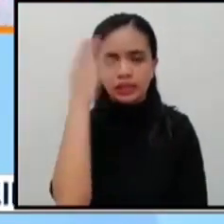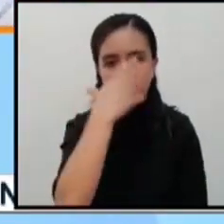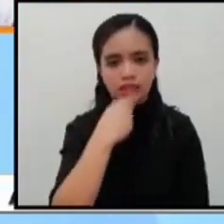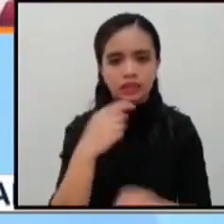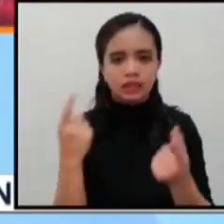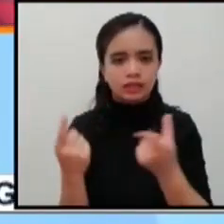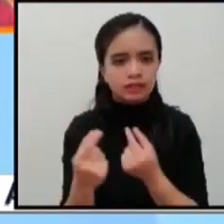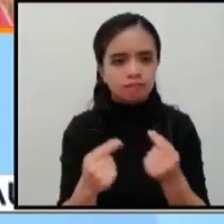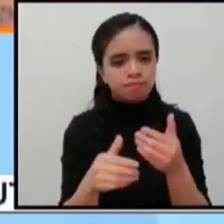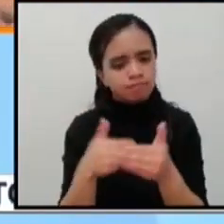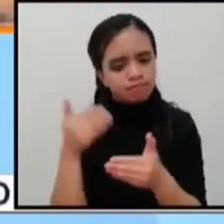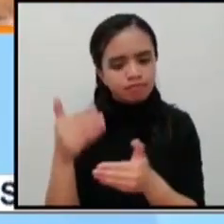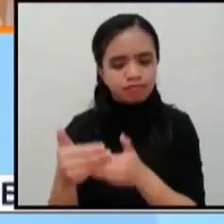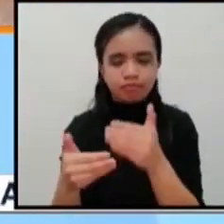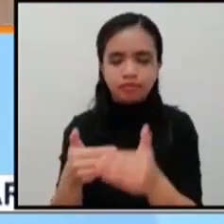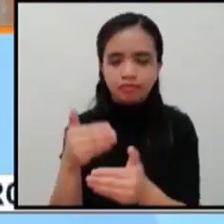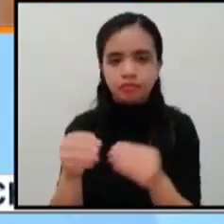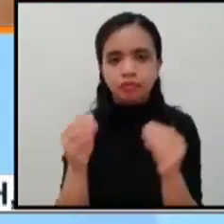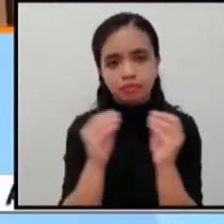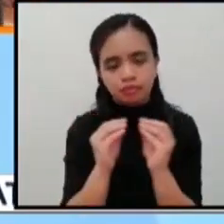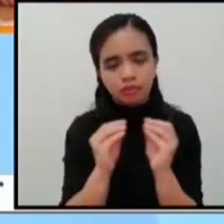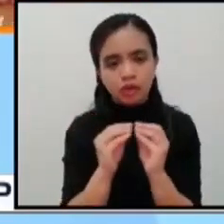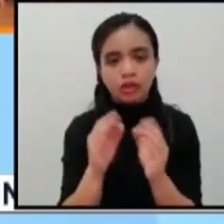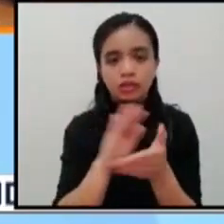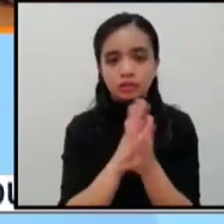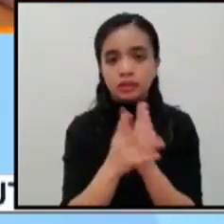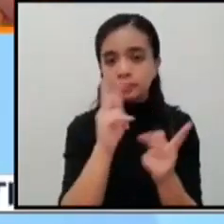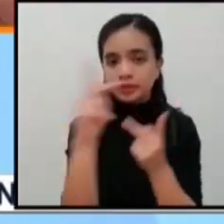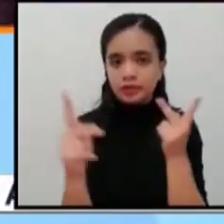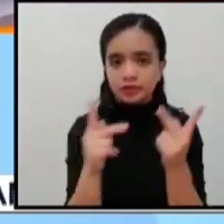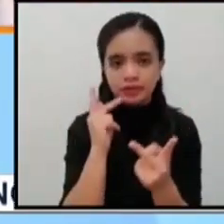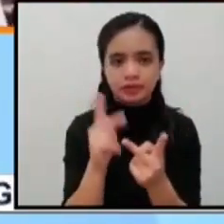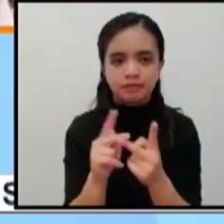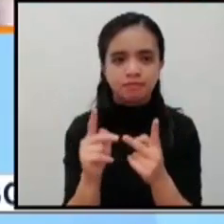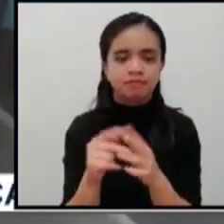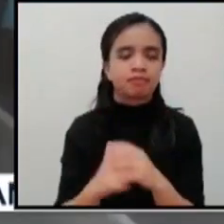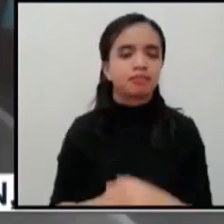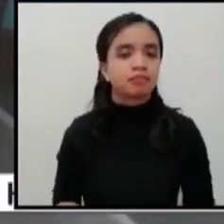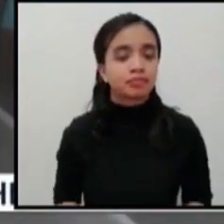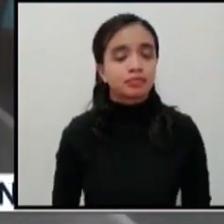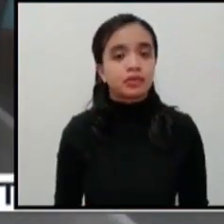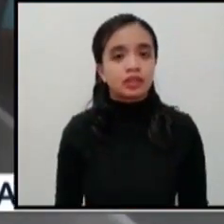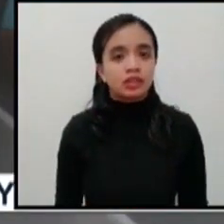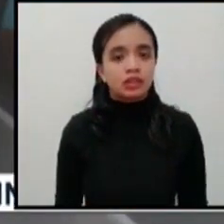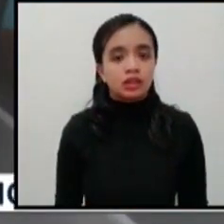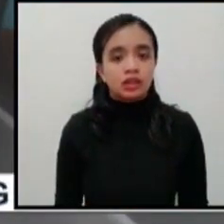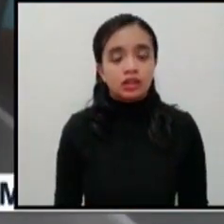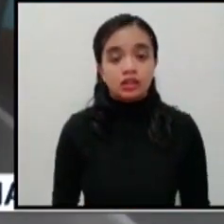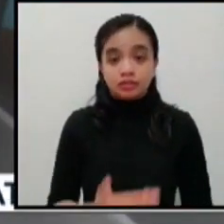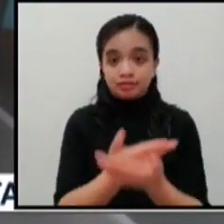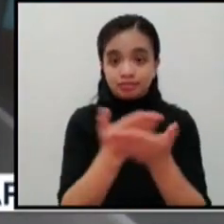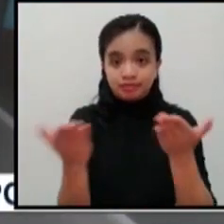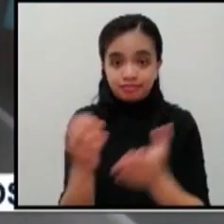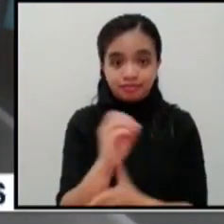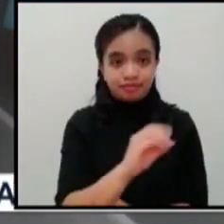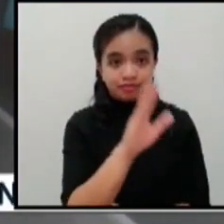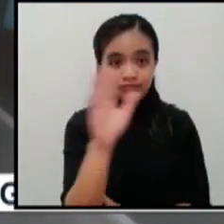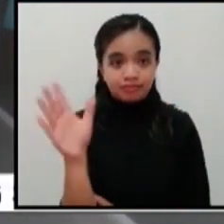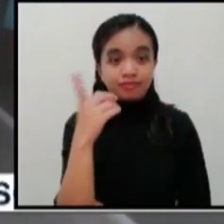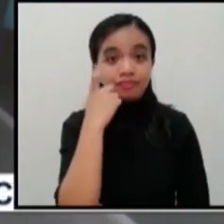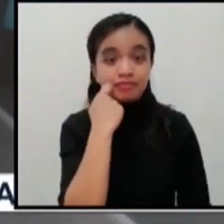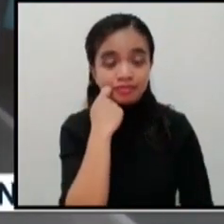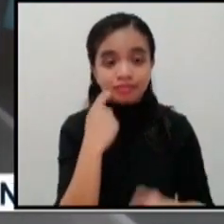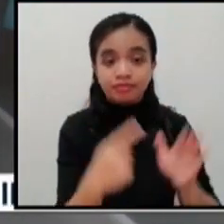mas lalo namin na pe-perfecto sa tagal ng panahon. Okay, well, sa ating mga ka-RSP, off the air kanina pinakita sa amin